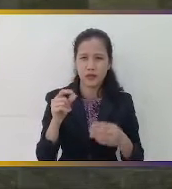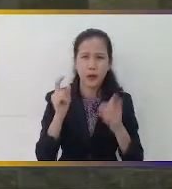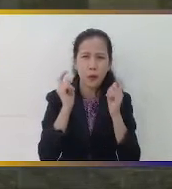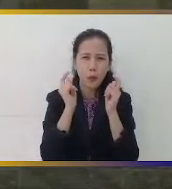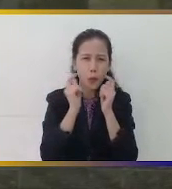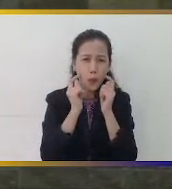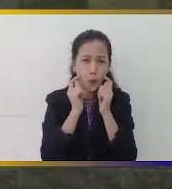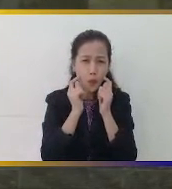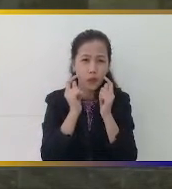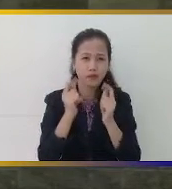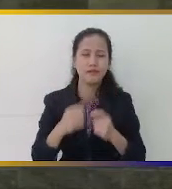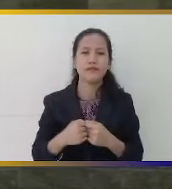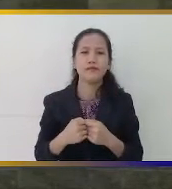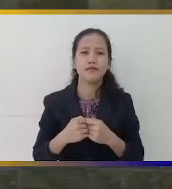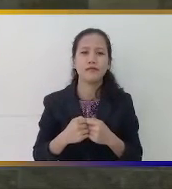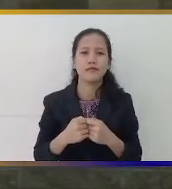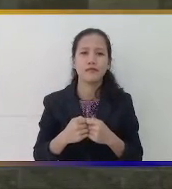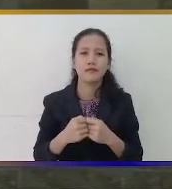Na-diagnose po ako ng